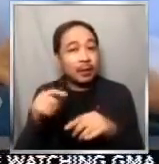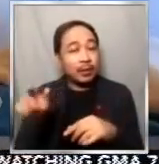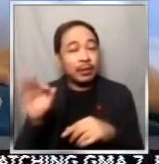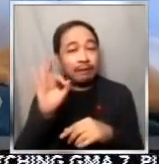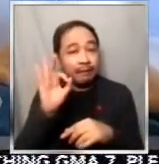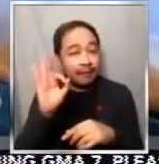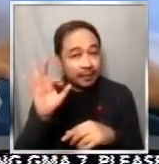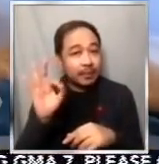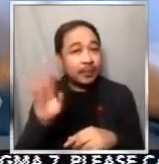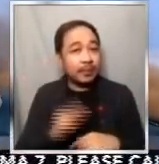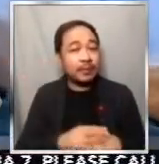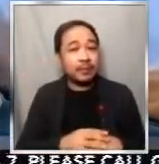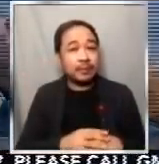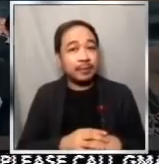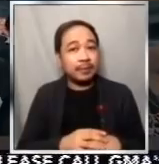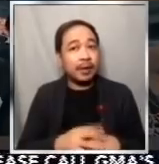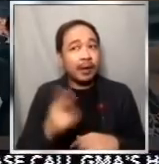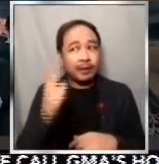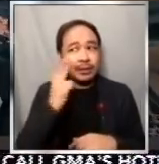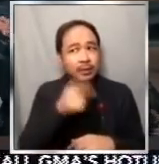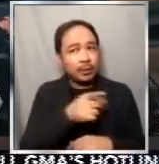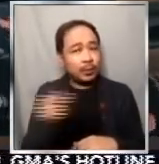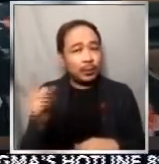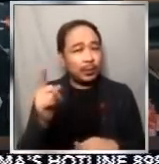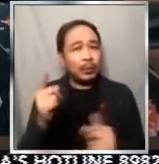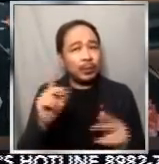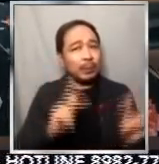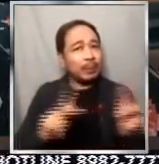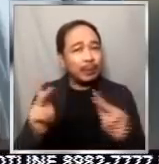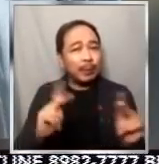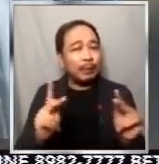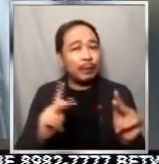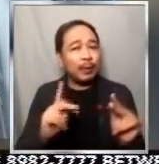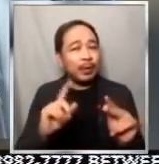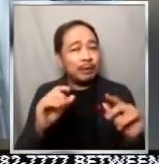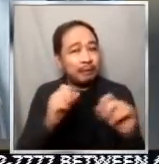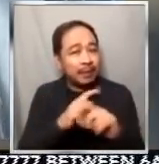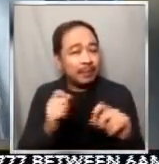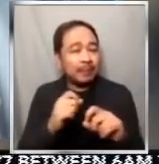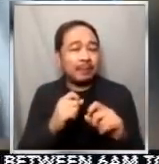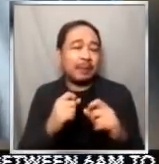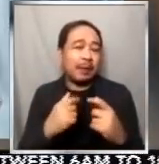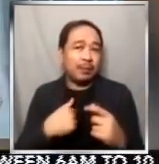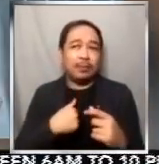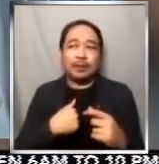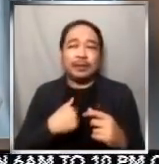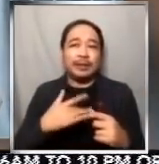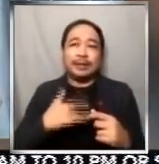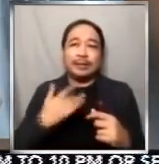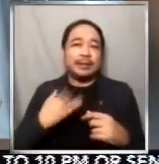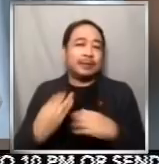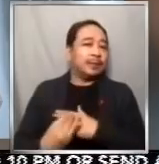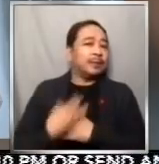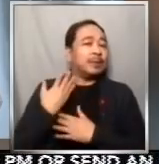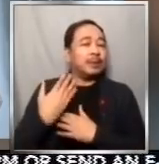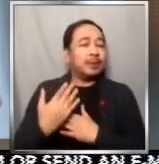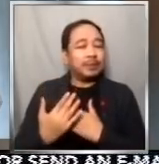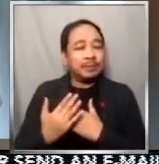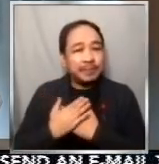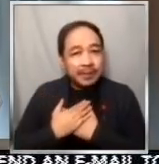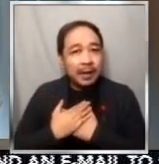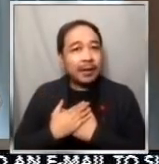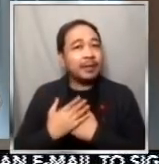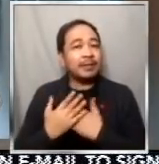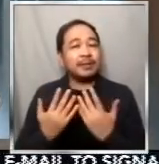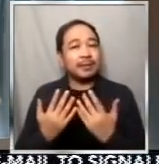mga feedback ng mga tao, nakakatuwa talaga. Nakakaano siya, nakakagaang ng loob. Minsan pagod siya, tapos